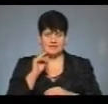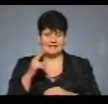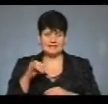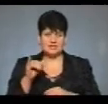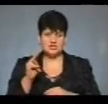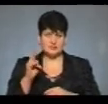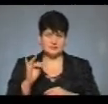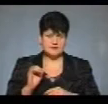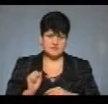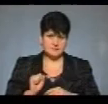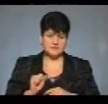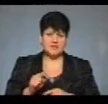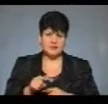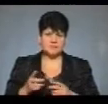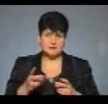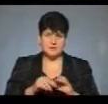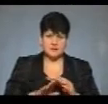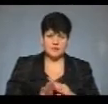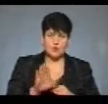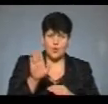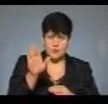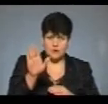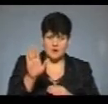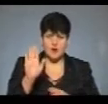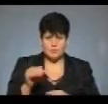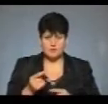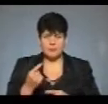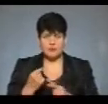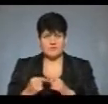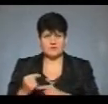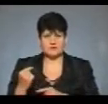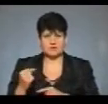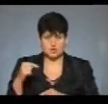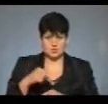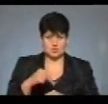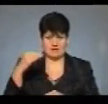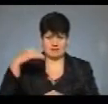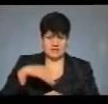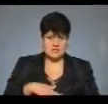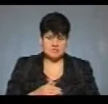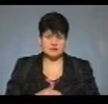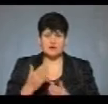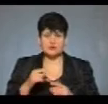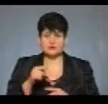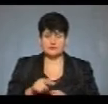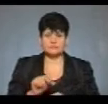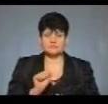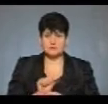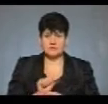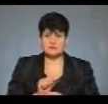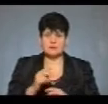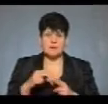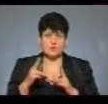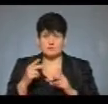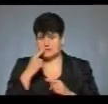Дичківську, і треба їм іти до гори, а тоді вертатися сюди на низ. Якщо він стає там за мостом, то